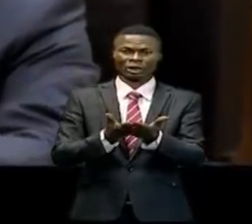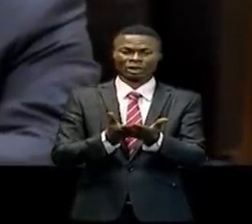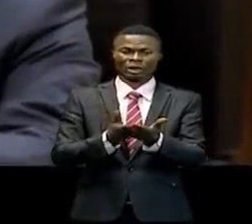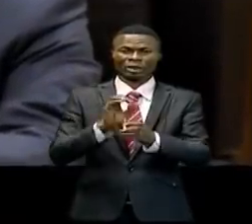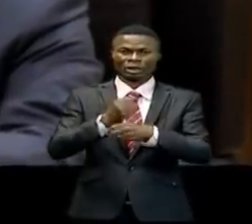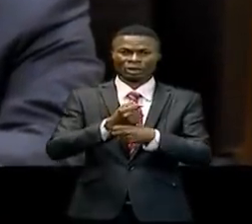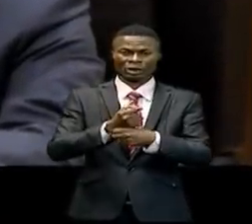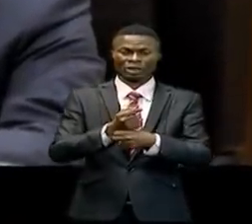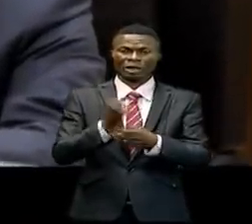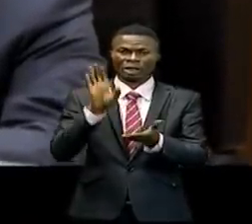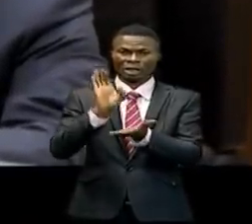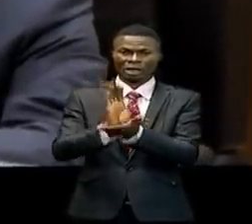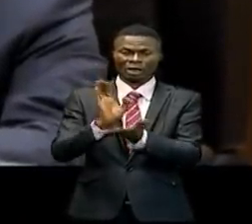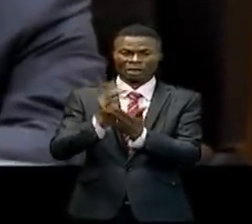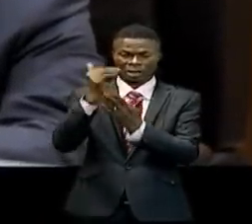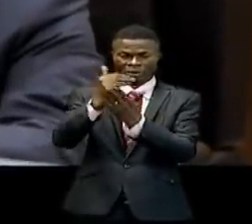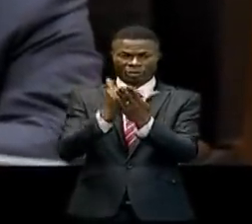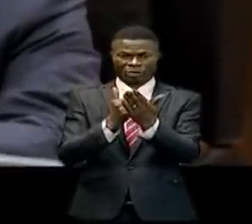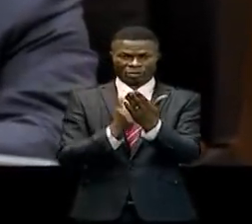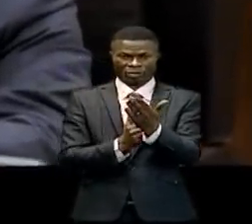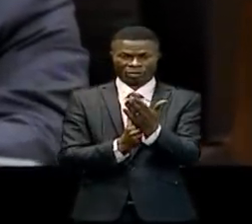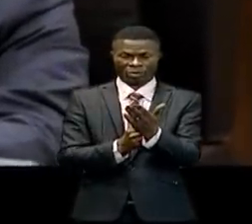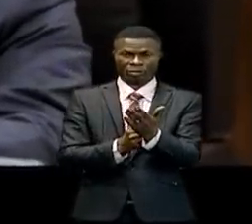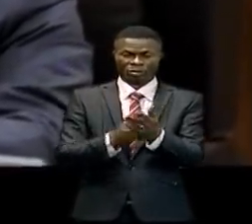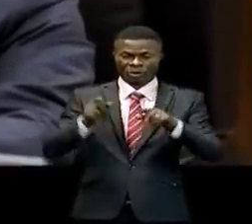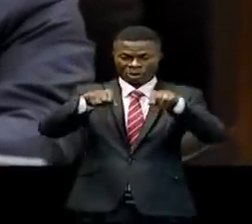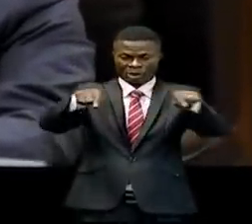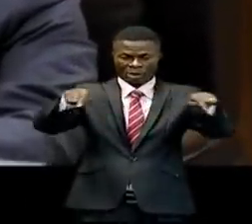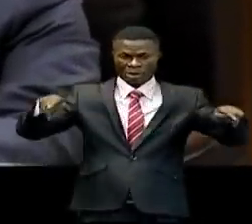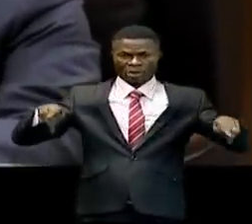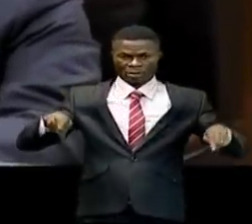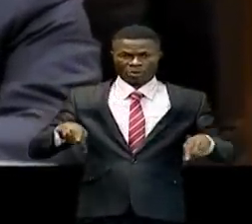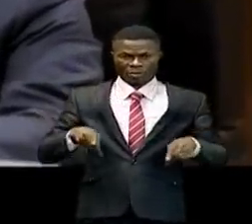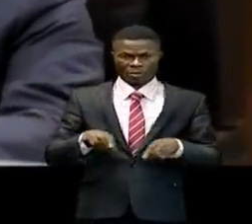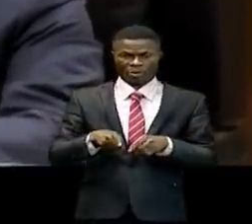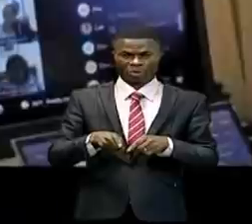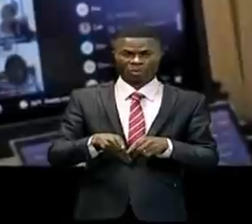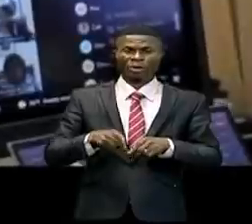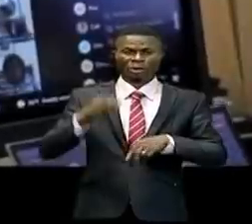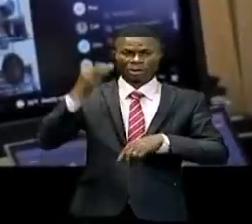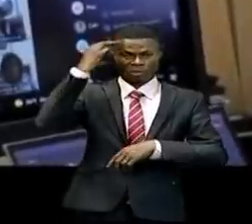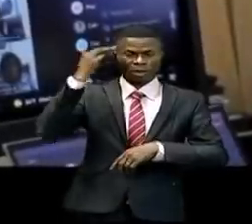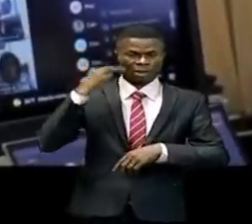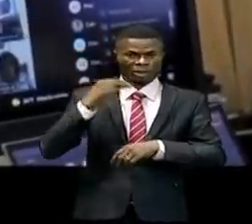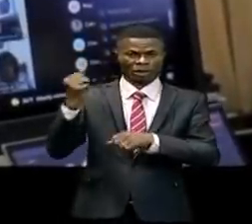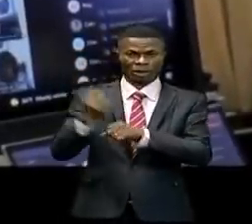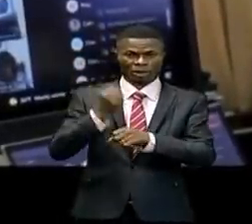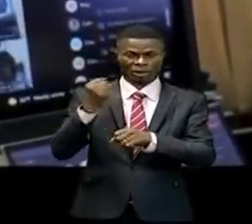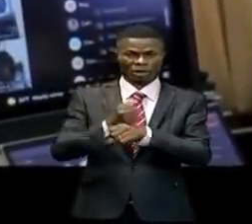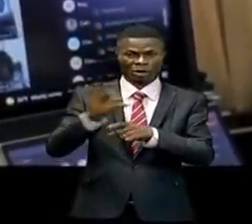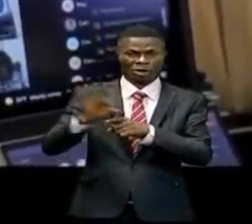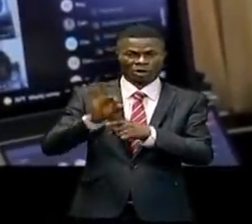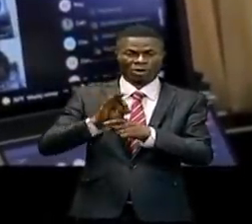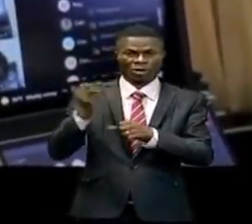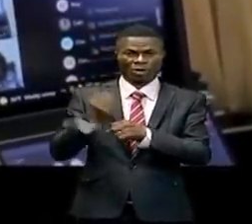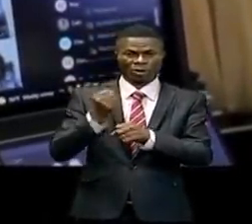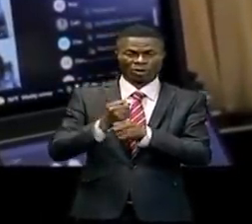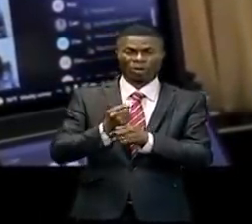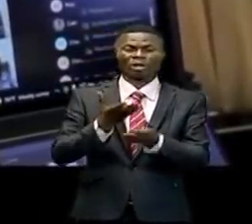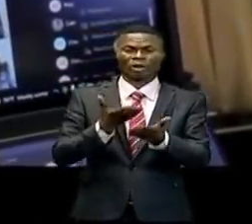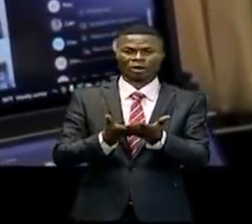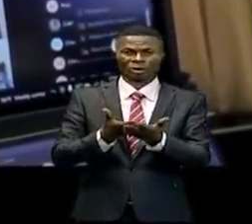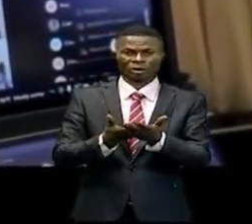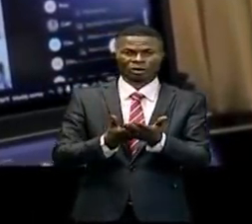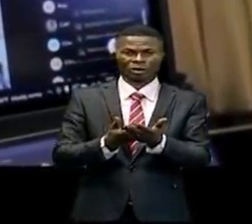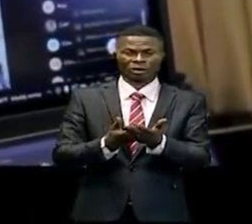l'établissement d'un certificat d'enregistrement couvrant la parcelle concernée au profit du ministère de la Formation professionnelle et métiers,